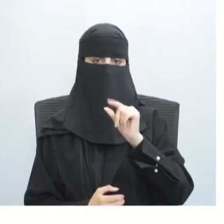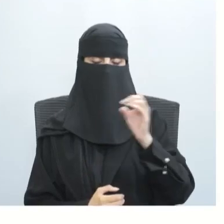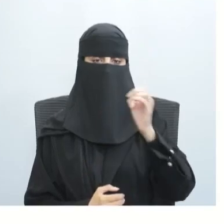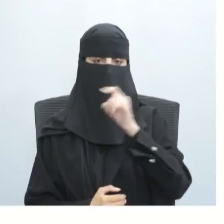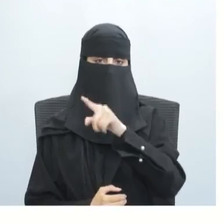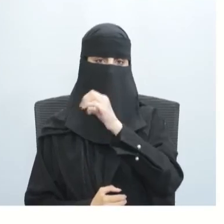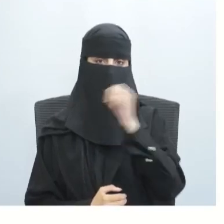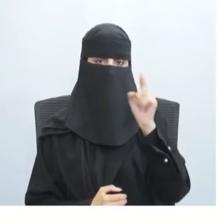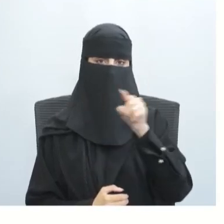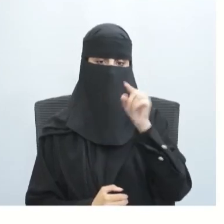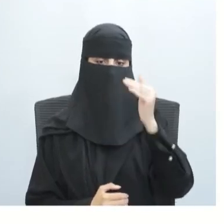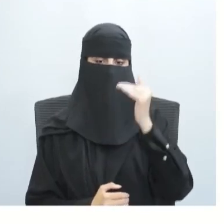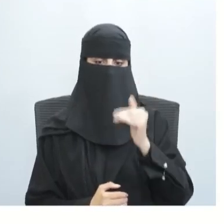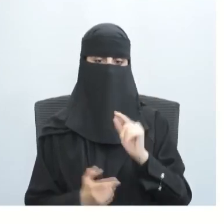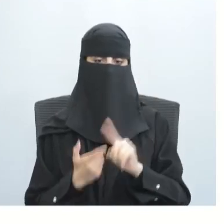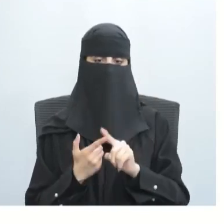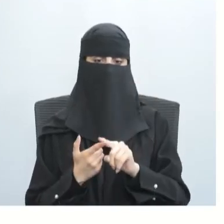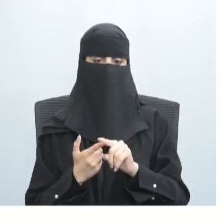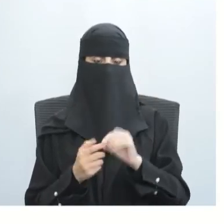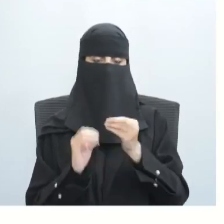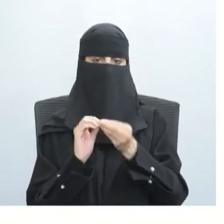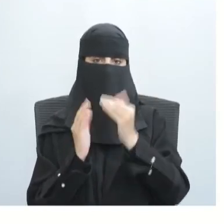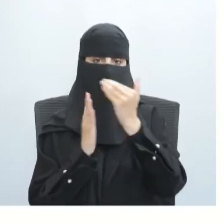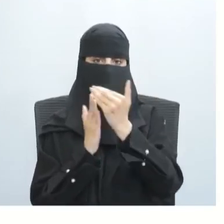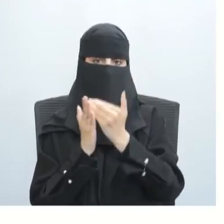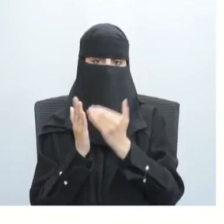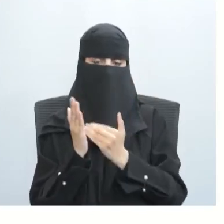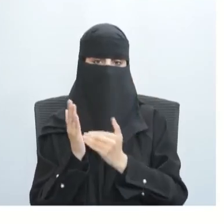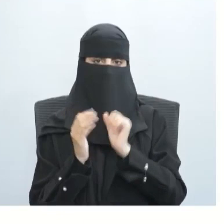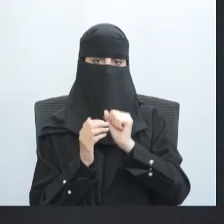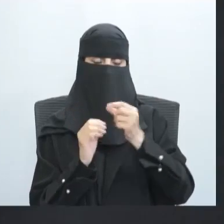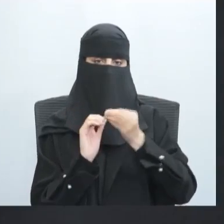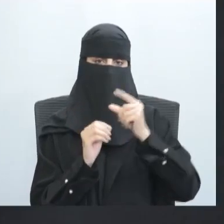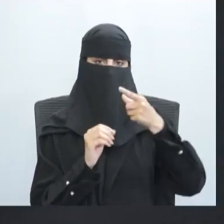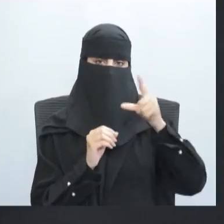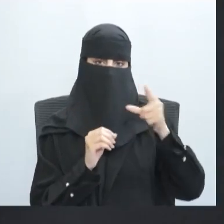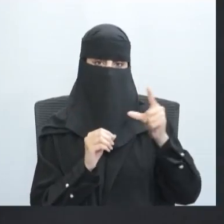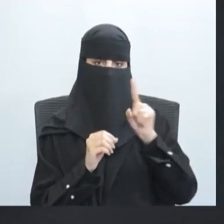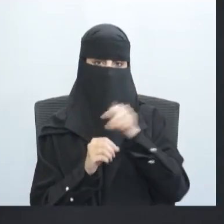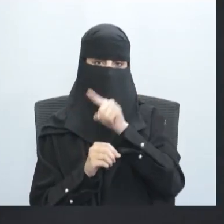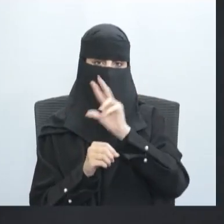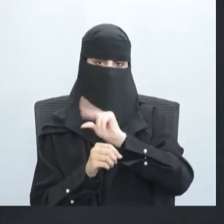خاطئه لا يختلف تدرج الالوان عن تصحيح الالوان